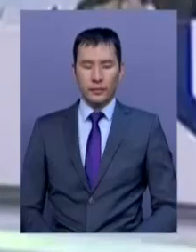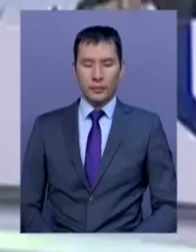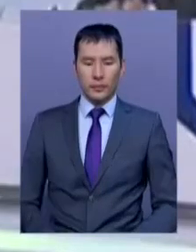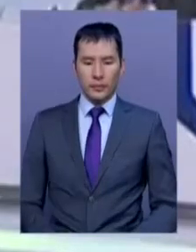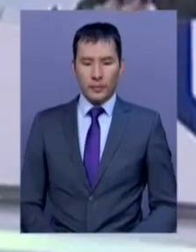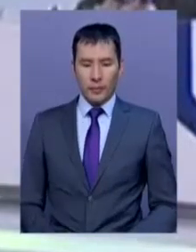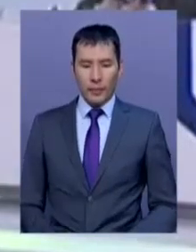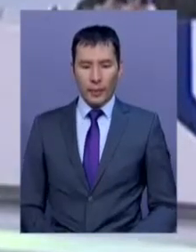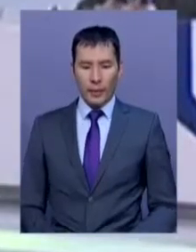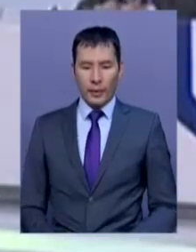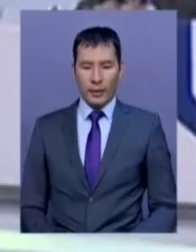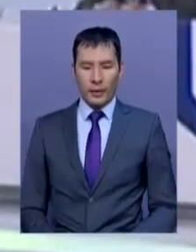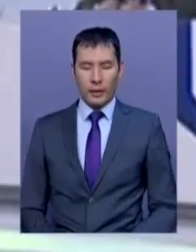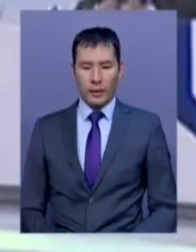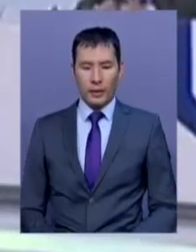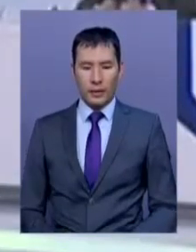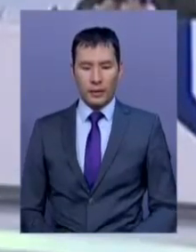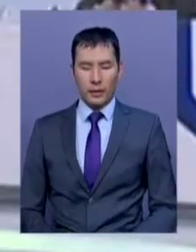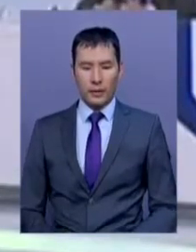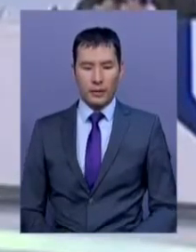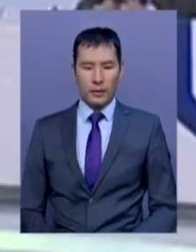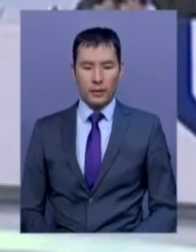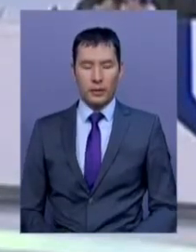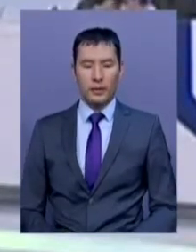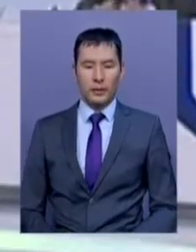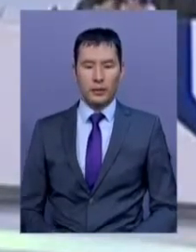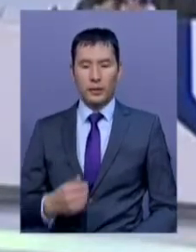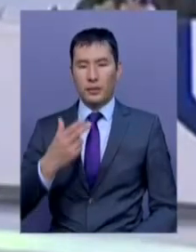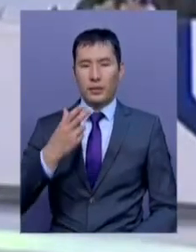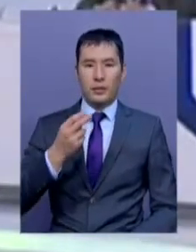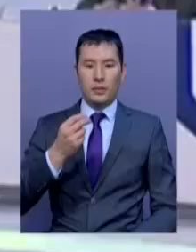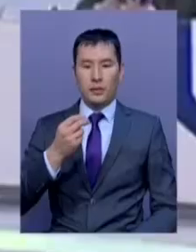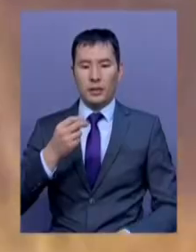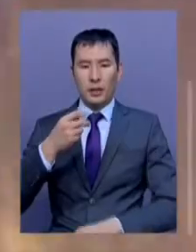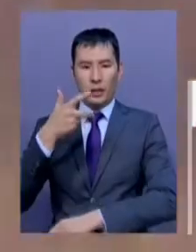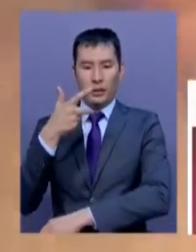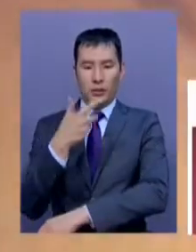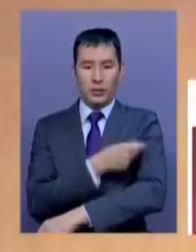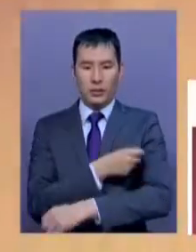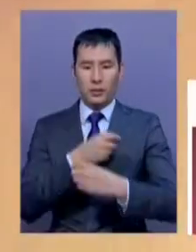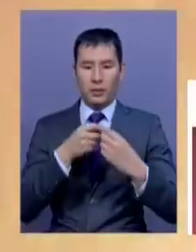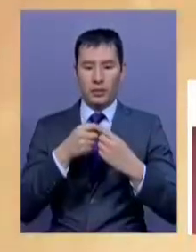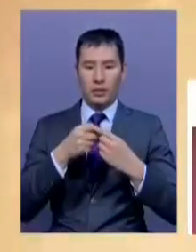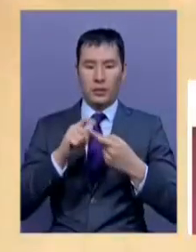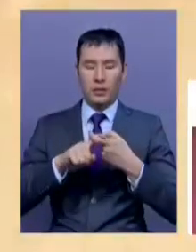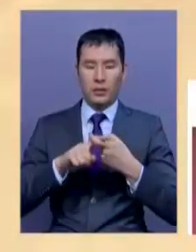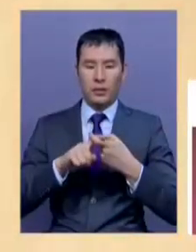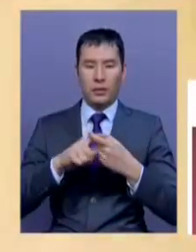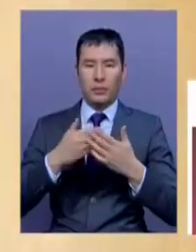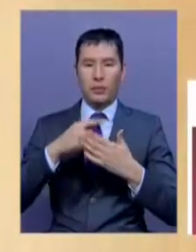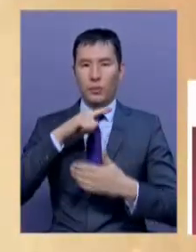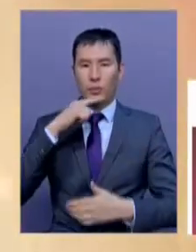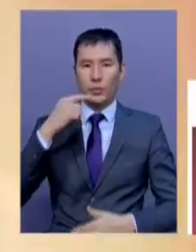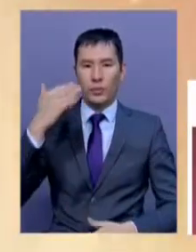алам дегендерге міндетті түрде ол ақылы түрде ол ұйымдастырылады. Олардың енді вакцинаның жаңа дайындаған еліне байланысты, енді Россиянікі